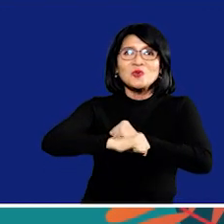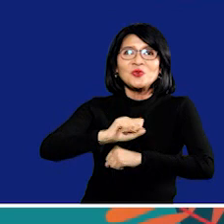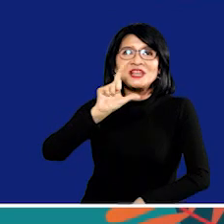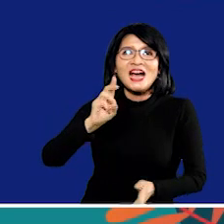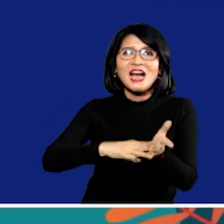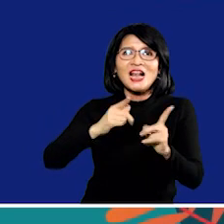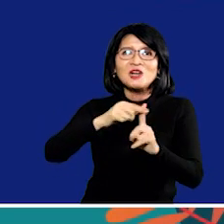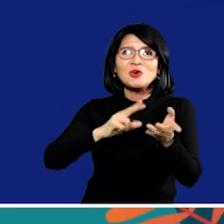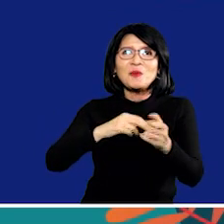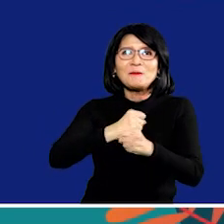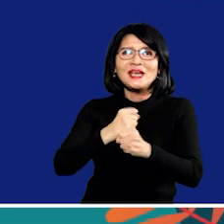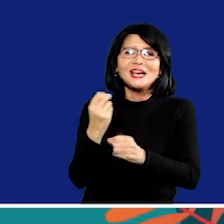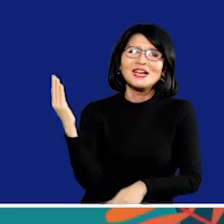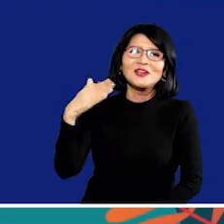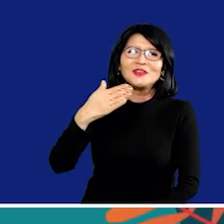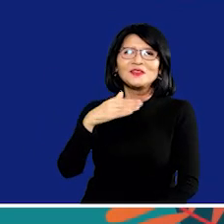Oke.